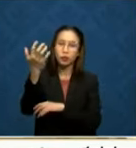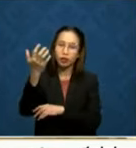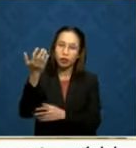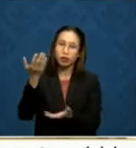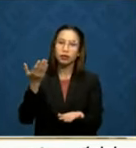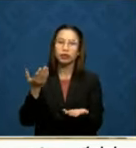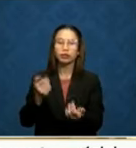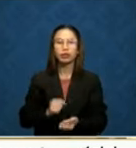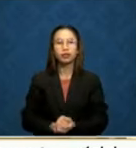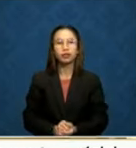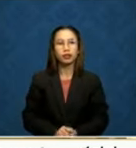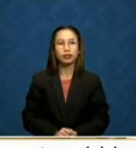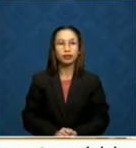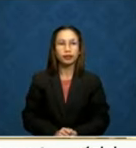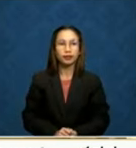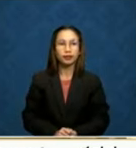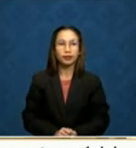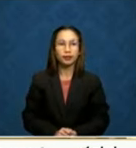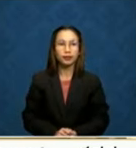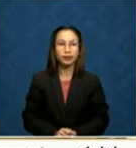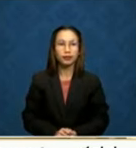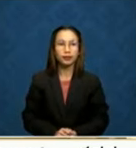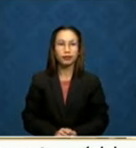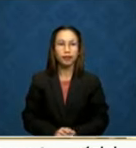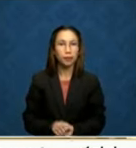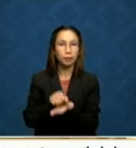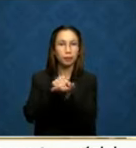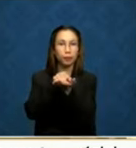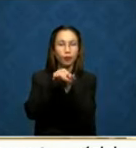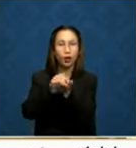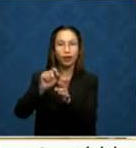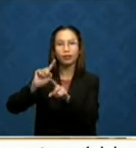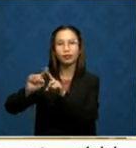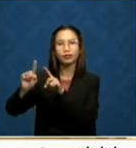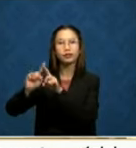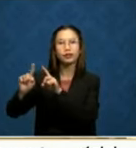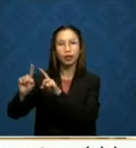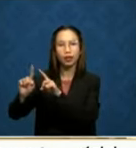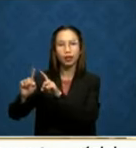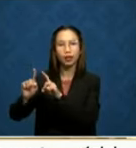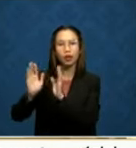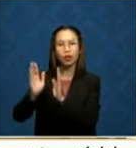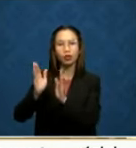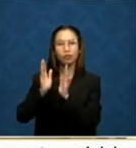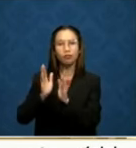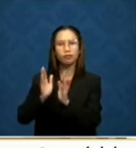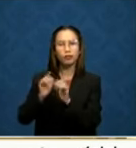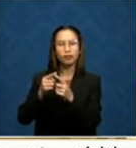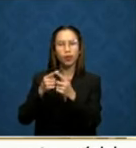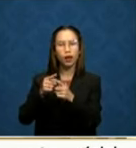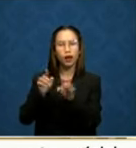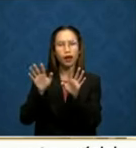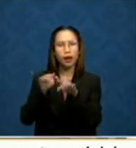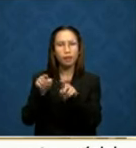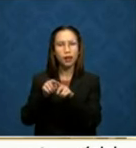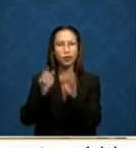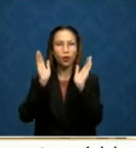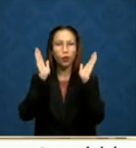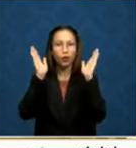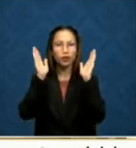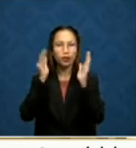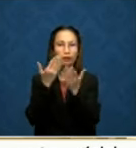ียบ้าง ผ่านการให้บริการต่าง ๆ กงองเจ้าปกติแตมีการแอปแง เขาไป